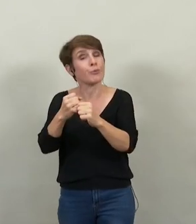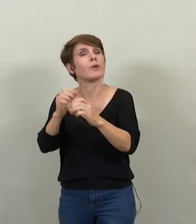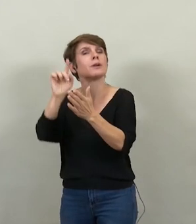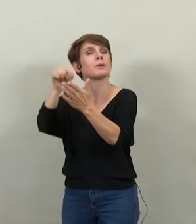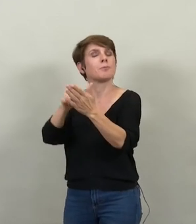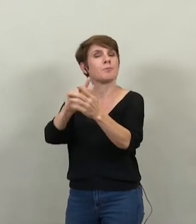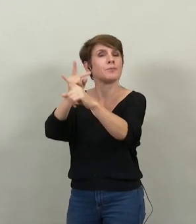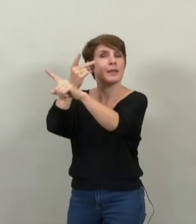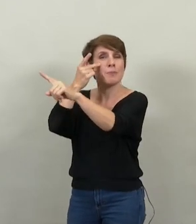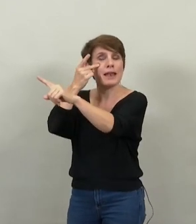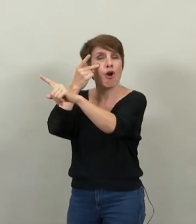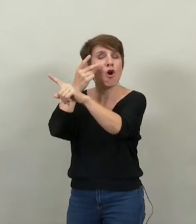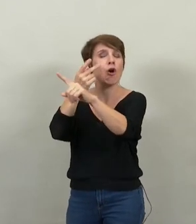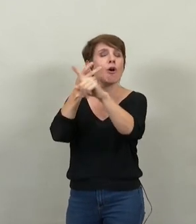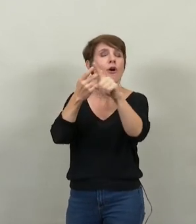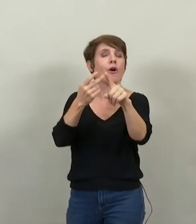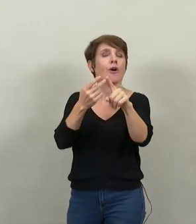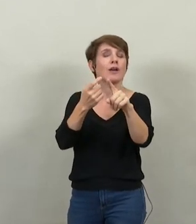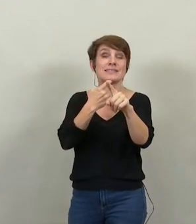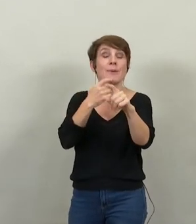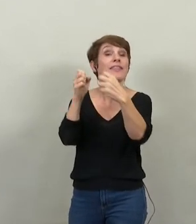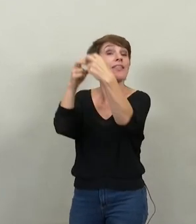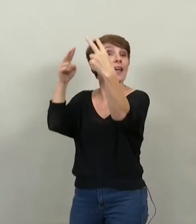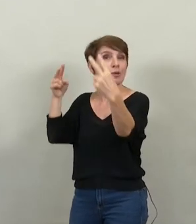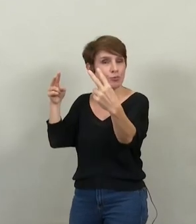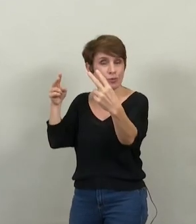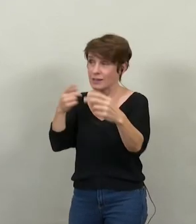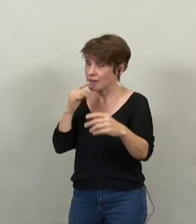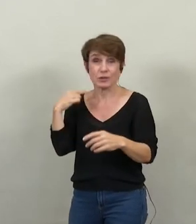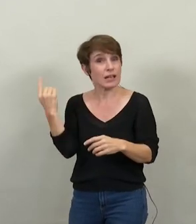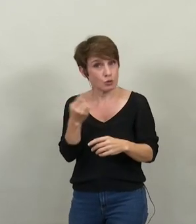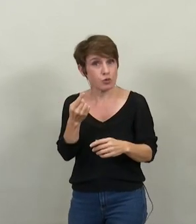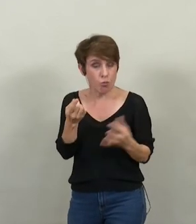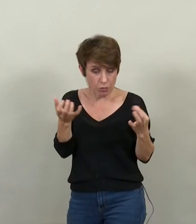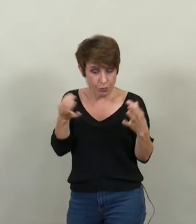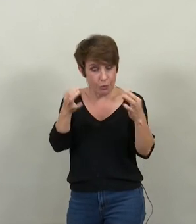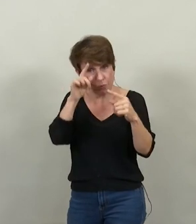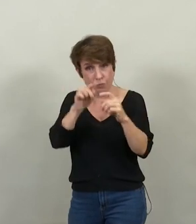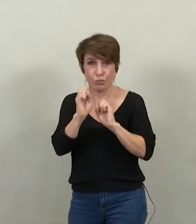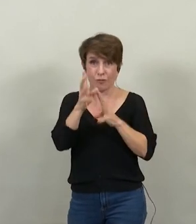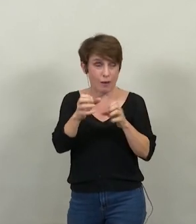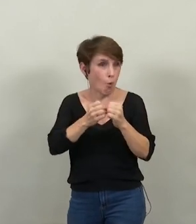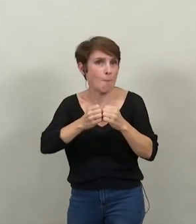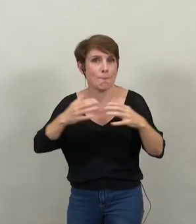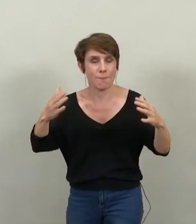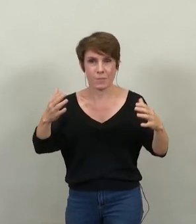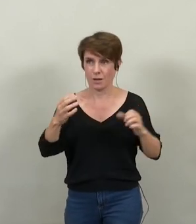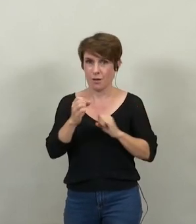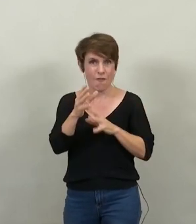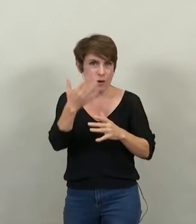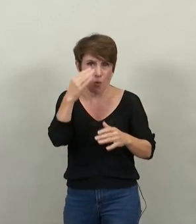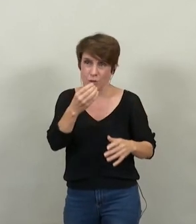et et Saint-Martin d' je veux dire par là tout le monde a apporté sa contribution au développement du vélo qui est un mode de déplacement doux bon pour la